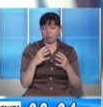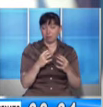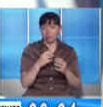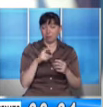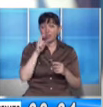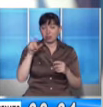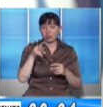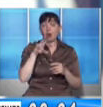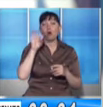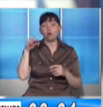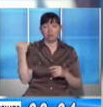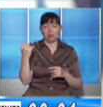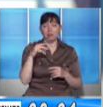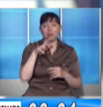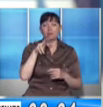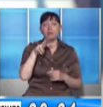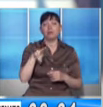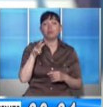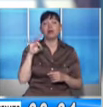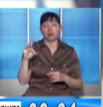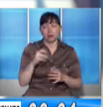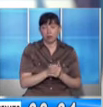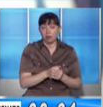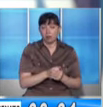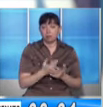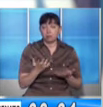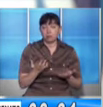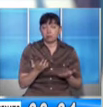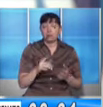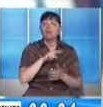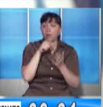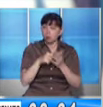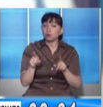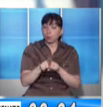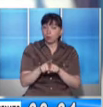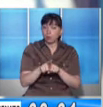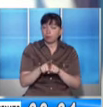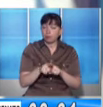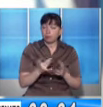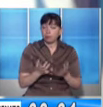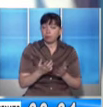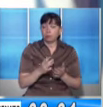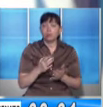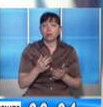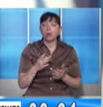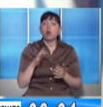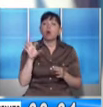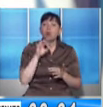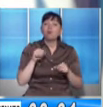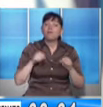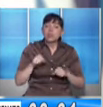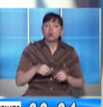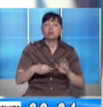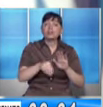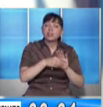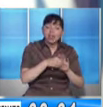organizate a cetățenilor din stânga Nistrului la urnele de vot. Întrebare. Despre posibilă mituire